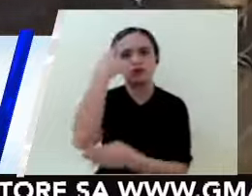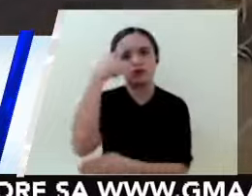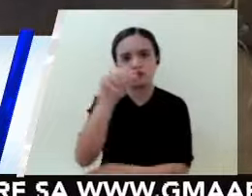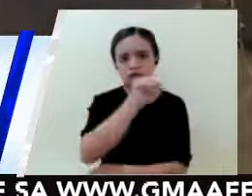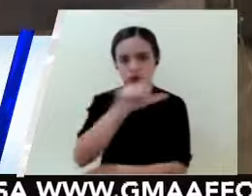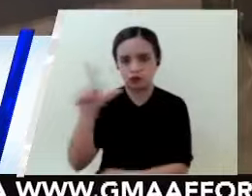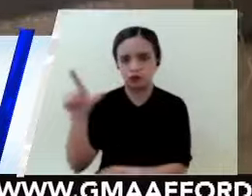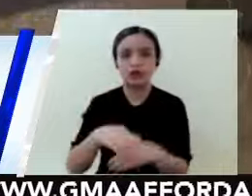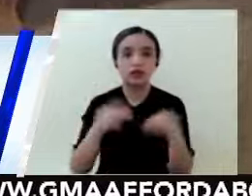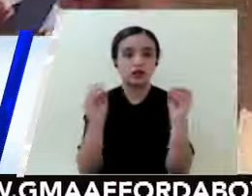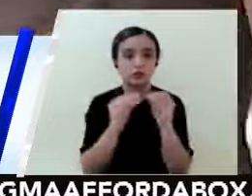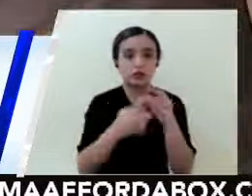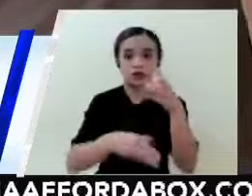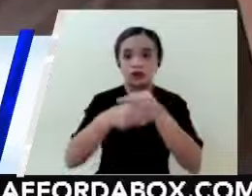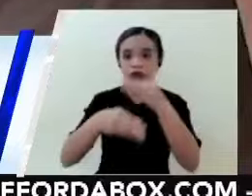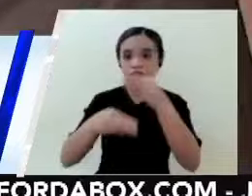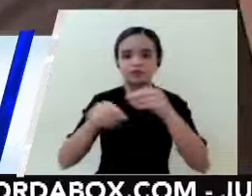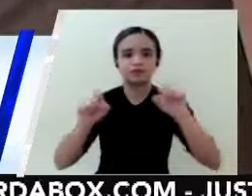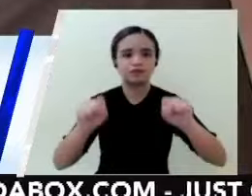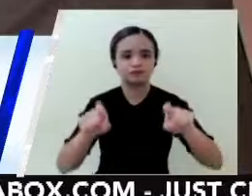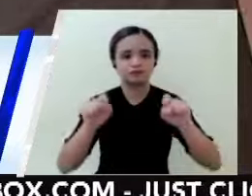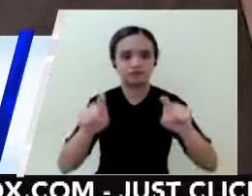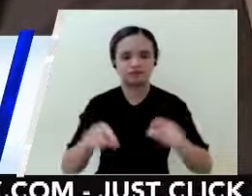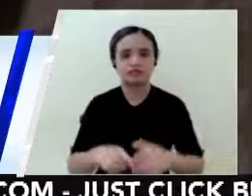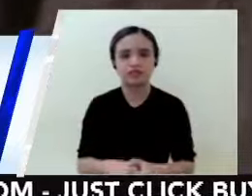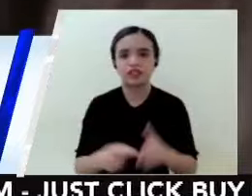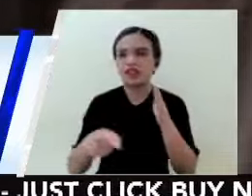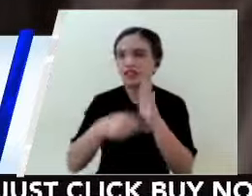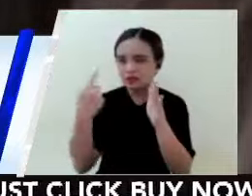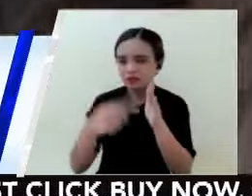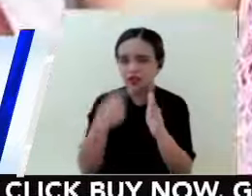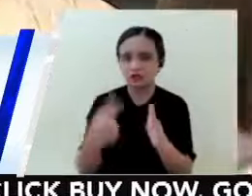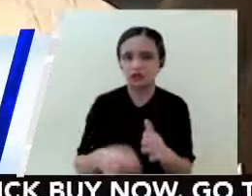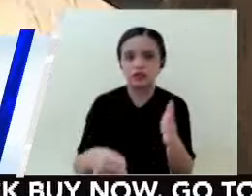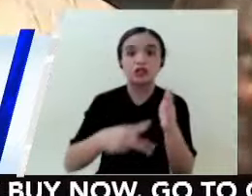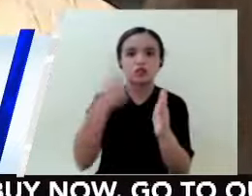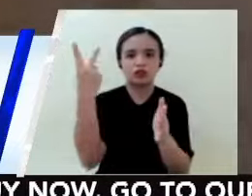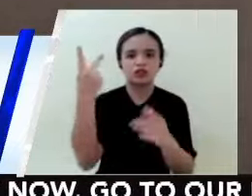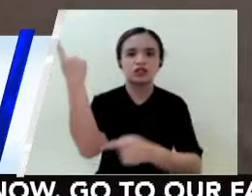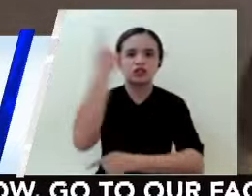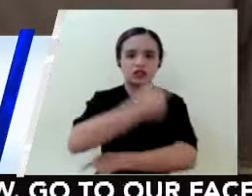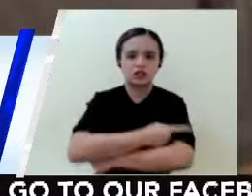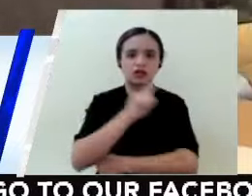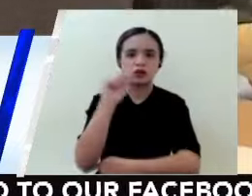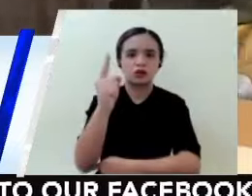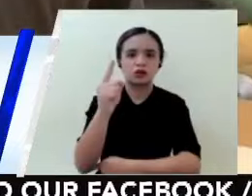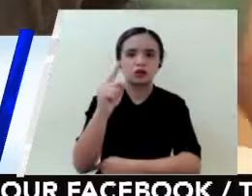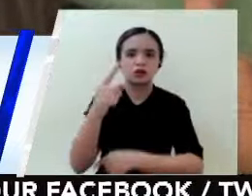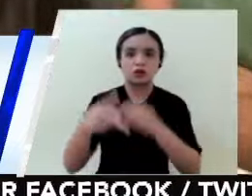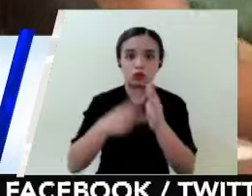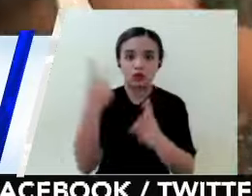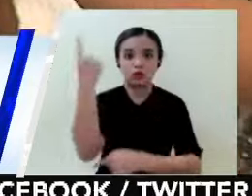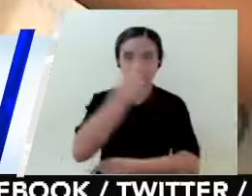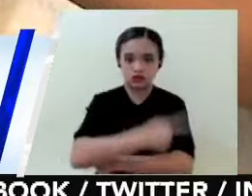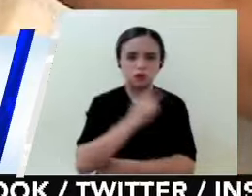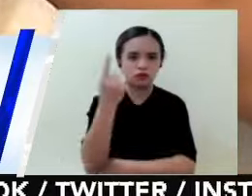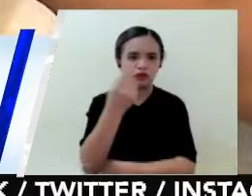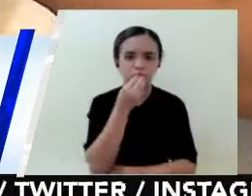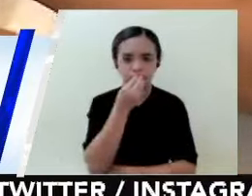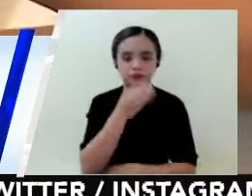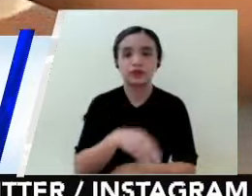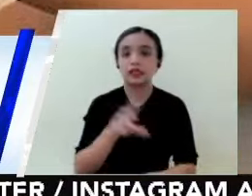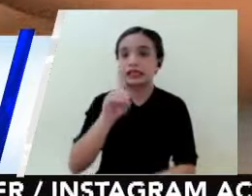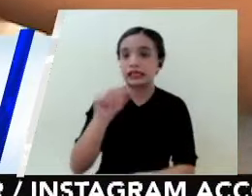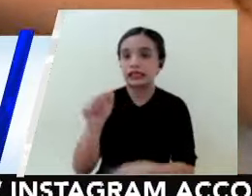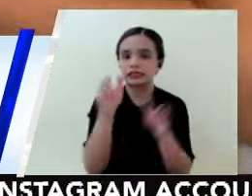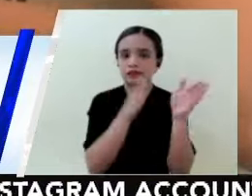ang tindahang nagbibenta nito. Minsan ma'am, dalawang beses lang kumakain sa araw. Pinaplano na raw ng Department of Agriculture na dagdagan sa mga susunod